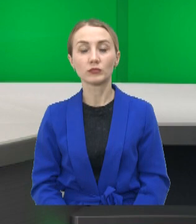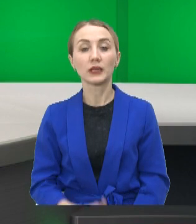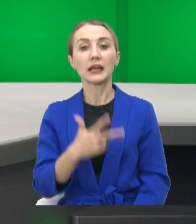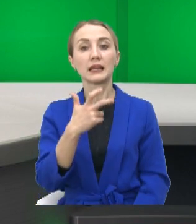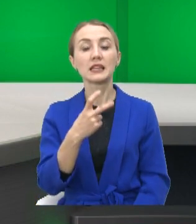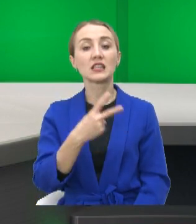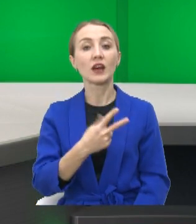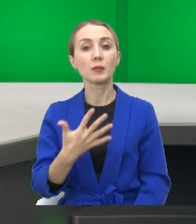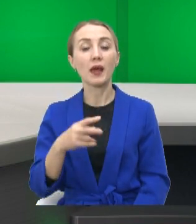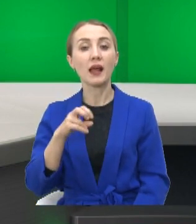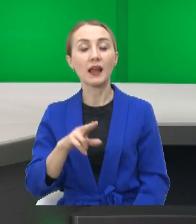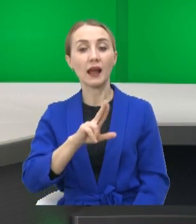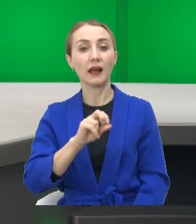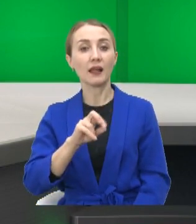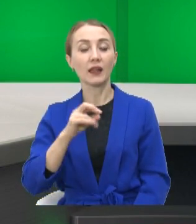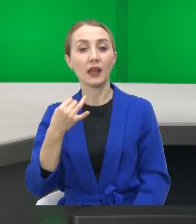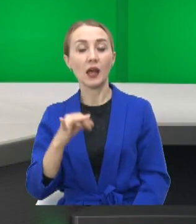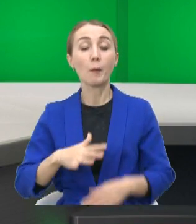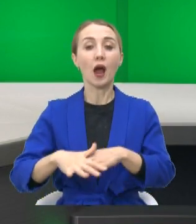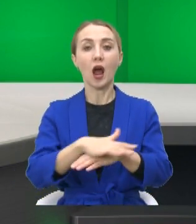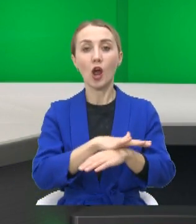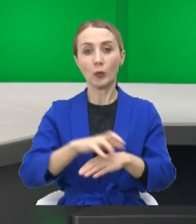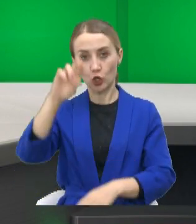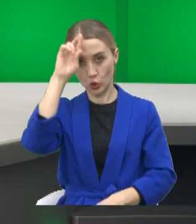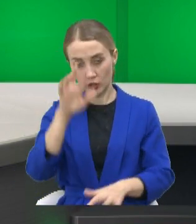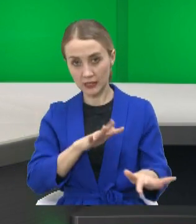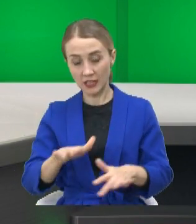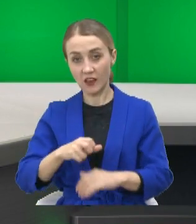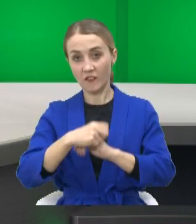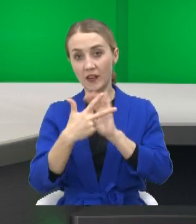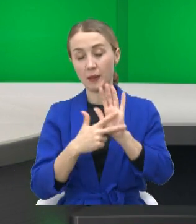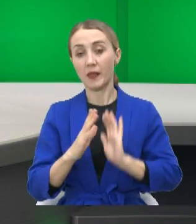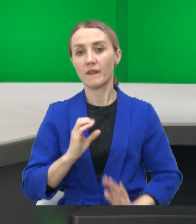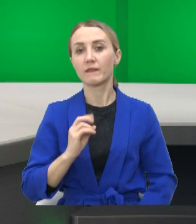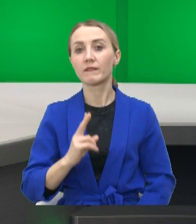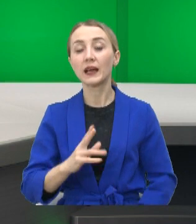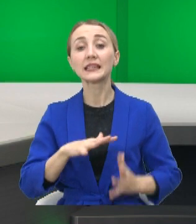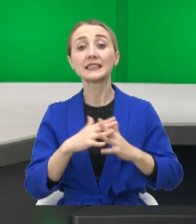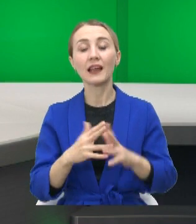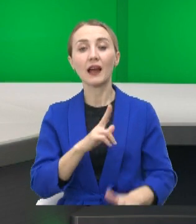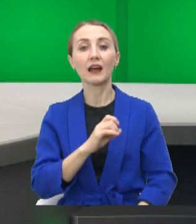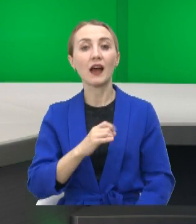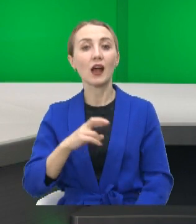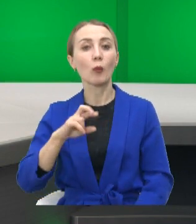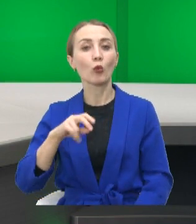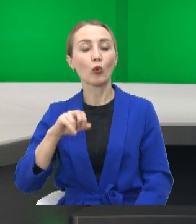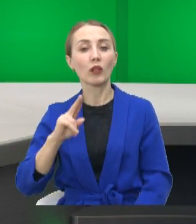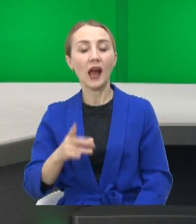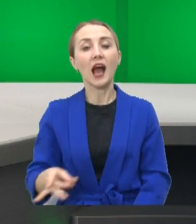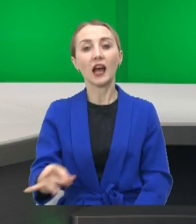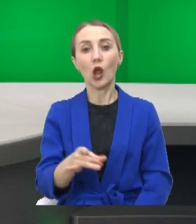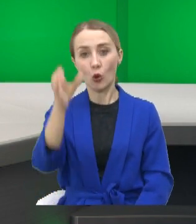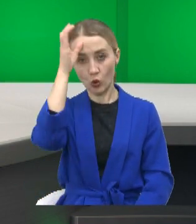В честь 325-летия Канайби, общественного и государственного деятеля 18 века, в селе Карабулак состоялась районная